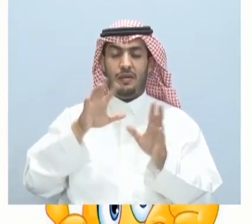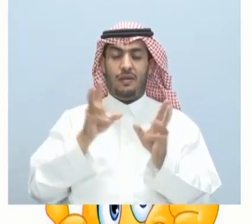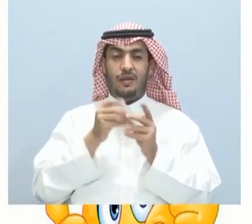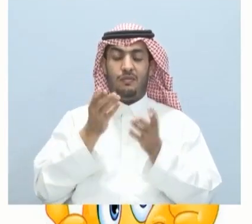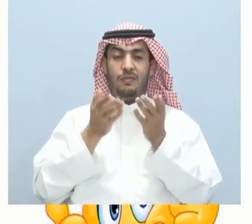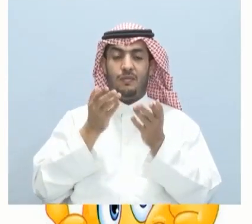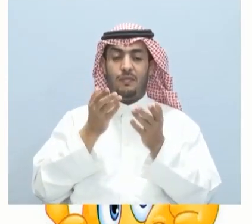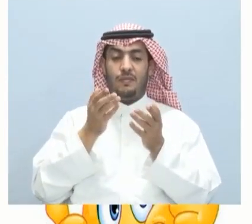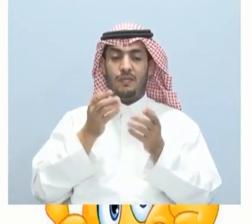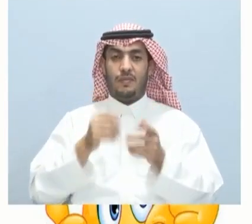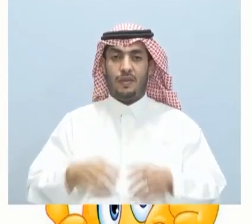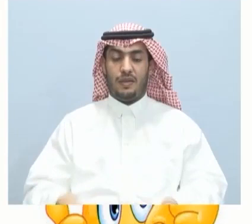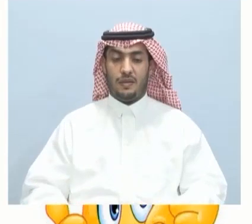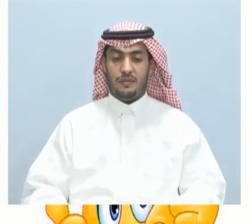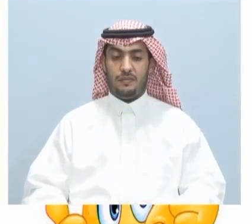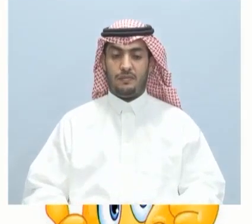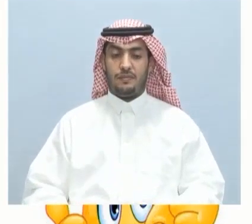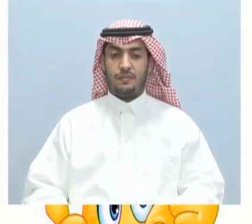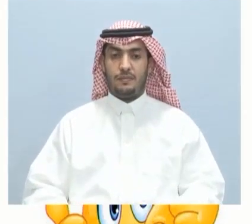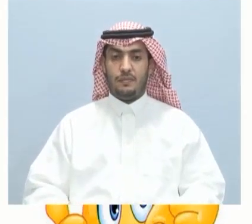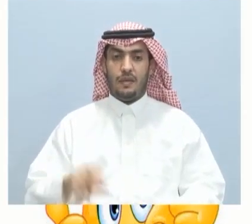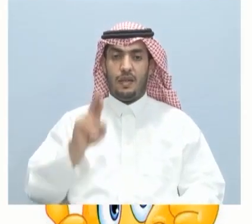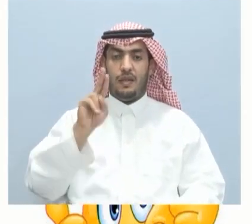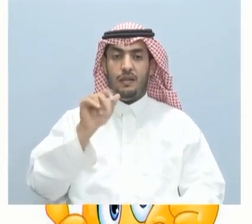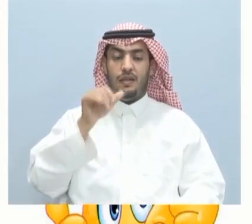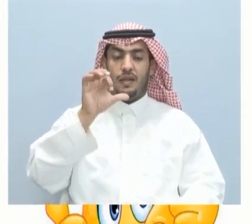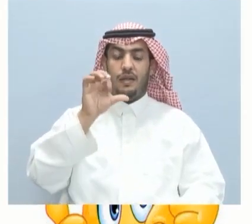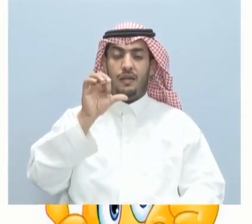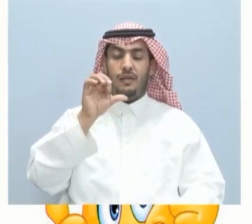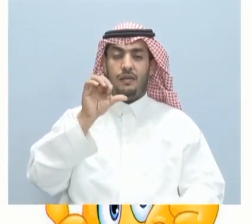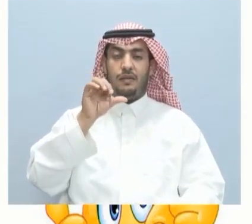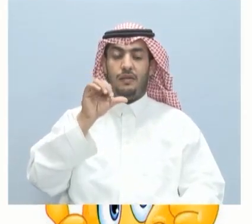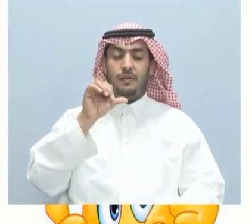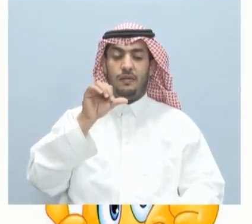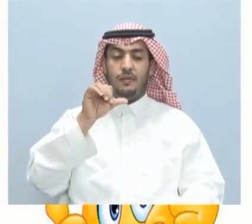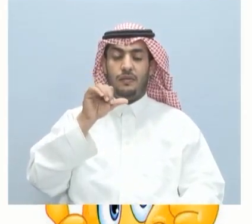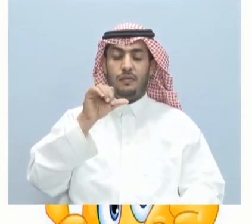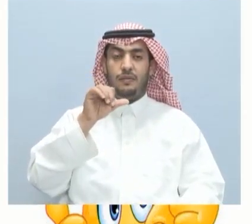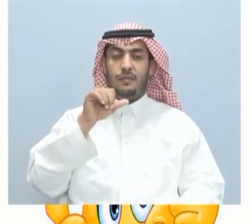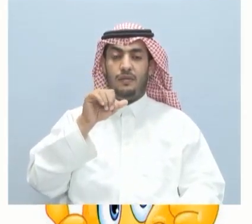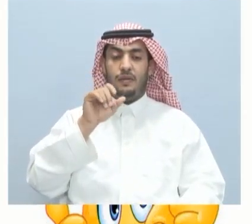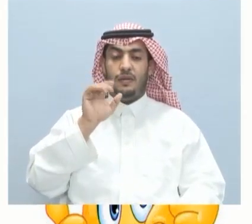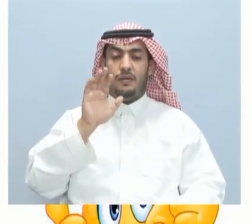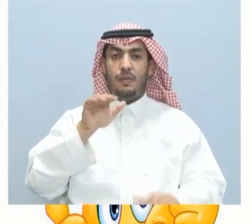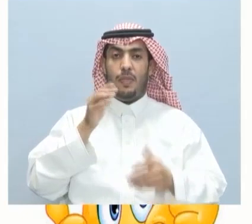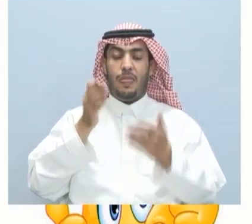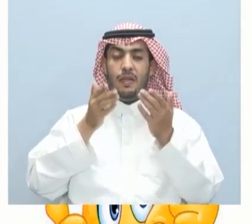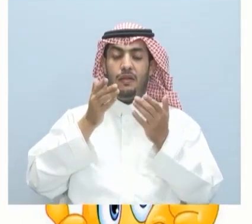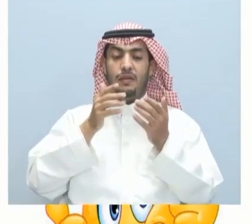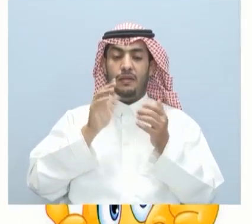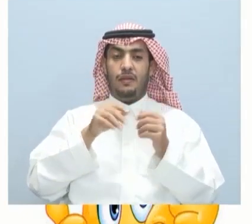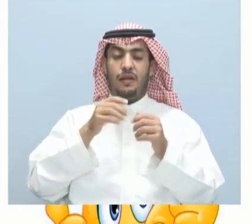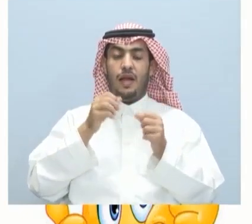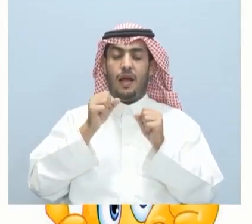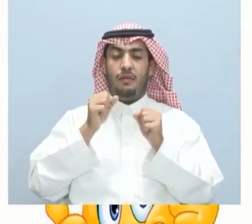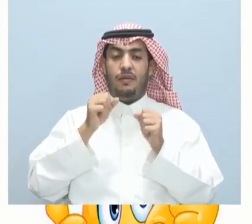المعادله ماذا افعل اجمع التاو التاو عندي كم كم عزم هنا موجود بما ان لدي ثقلين اذا لدي